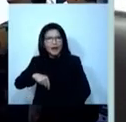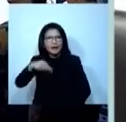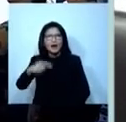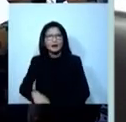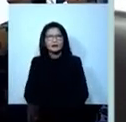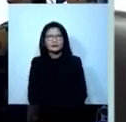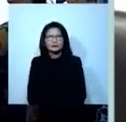dari